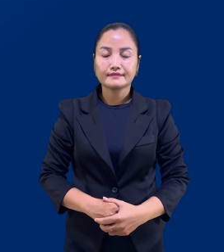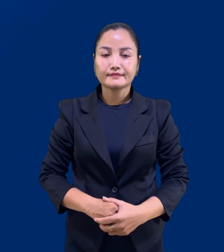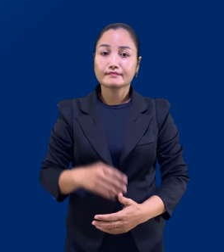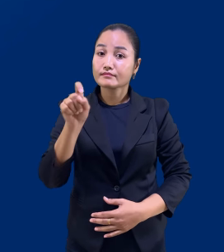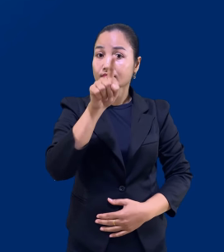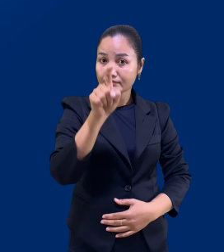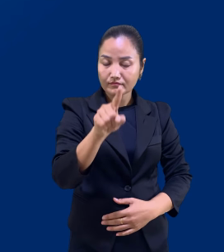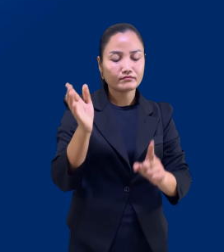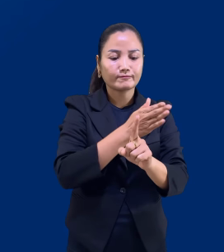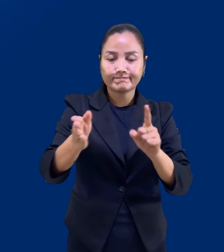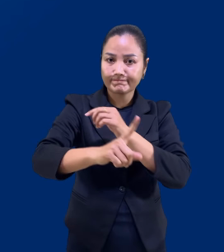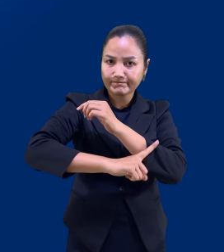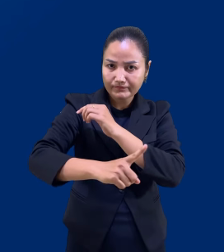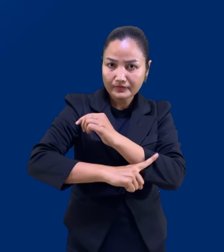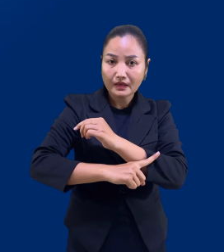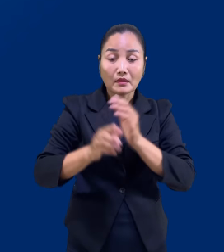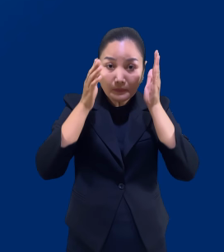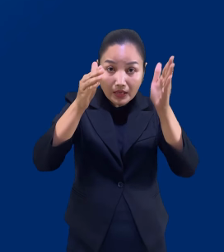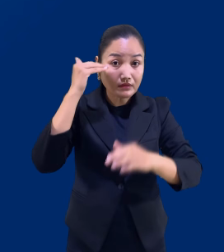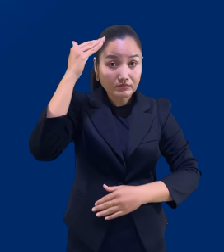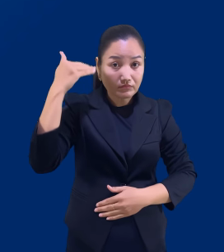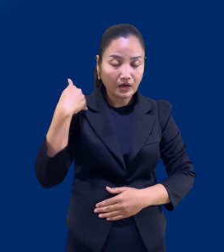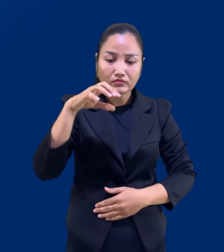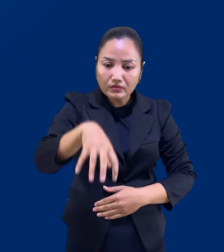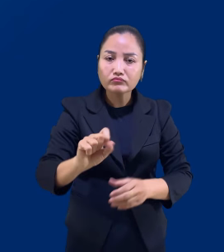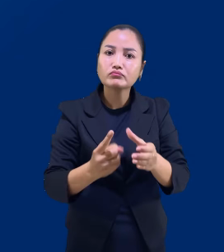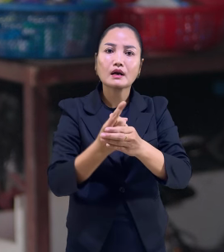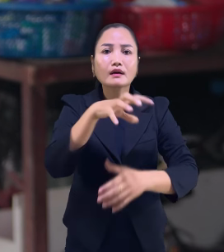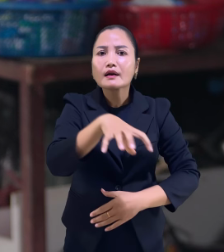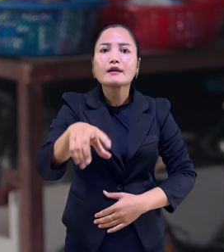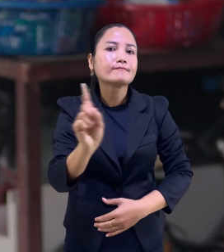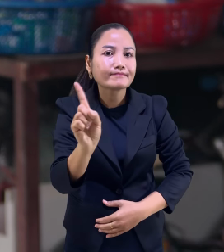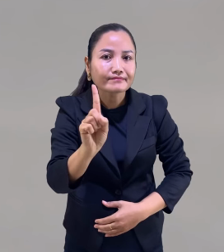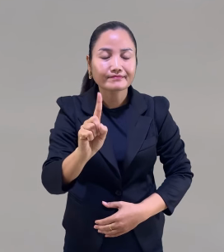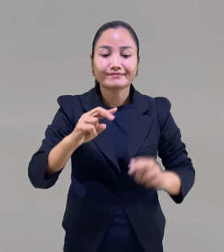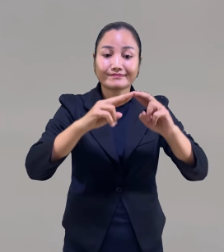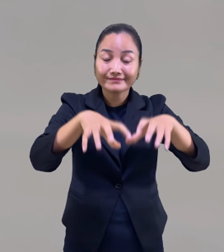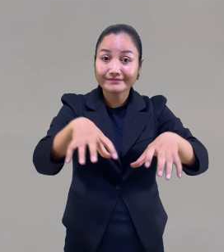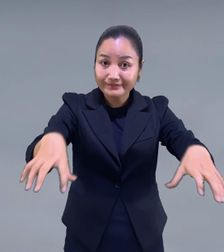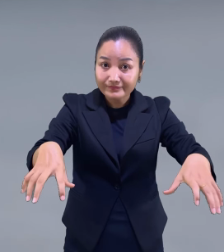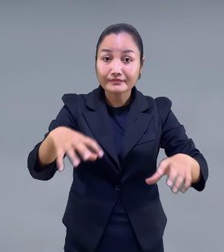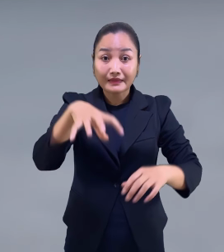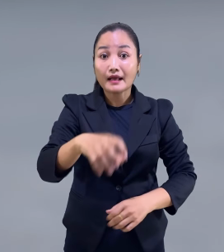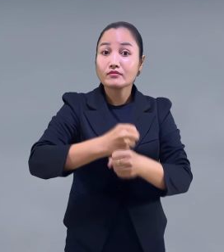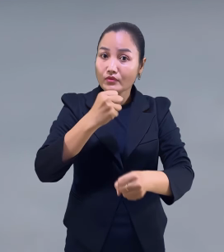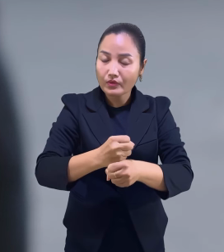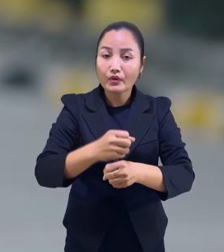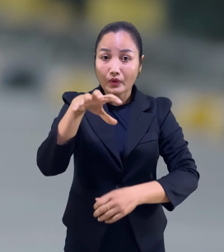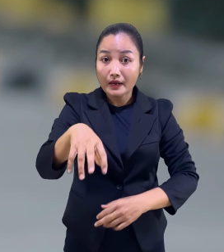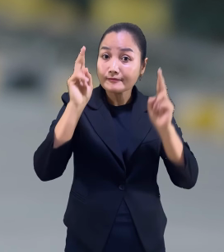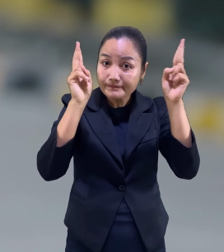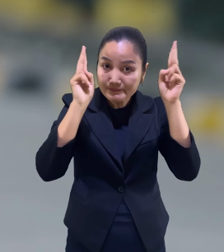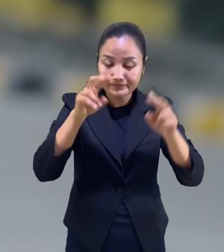តើអំពើហិង្សាតាក់ទងនឹង gender អាចកើតឡើងនៅកន្លែងណាខ្លះ នៅសហគមន ៍កន្លែងធ្វើការ គ្រឹះស្ថានអប់រំ